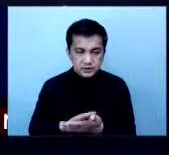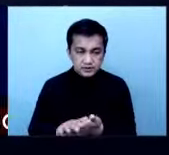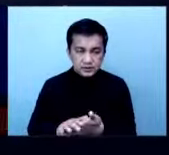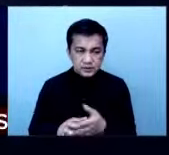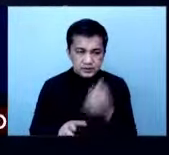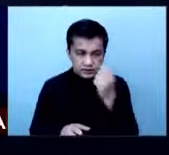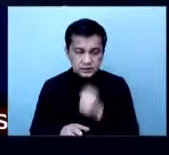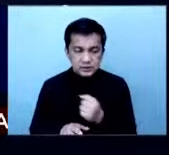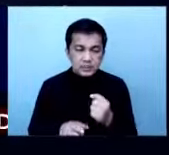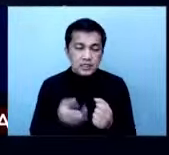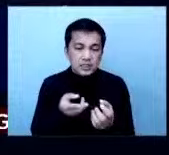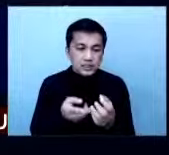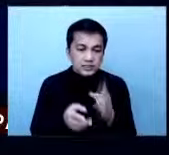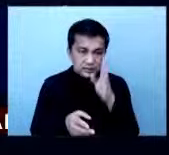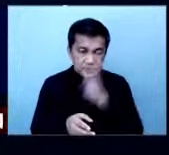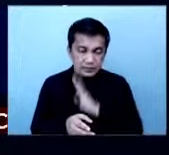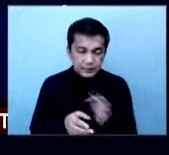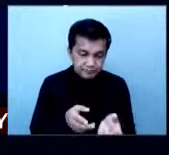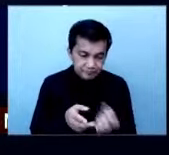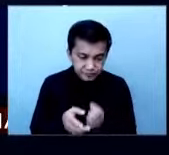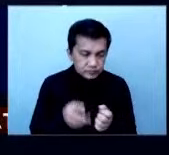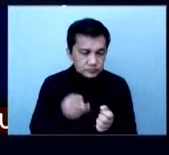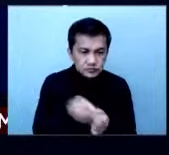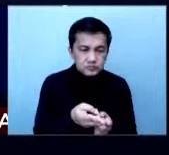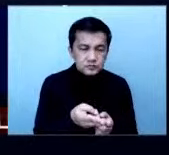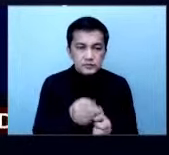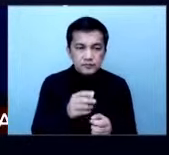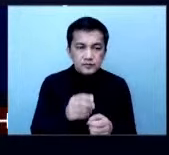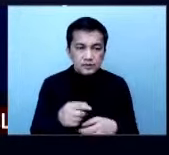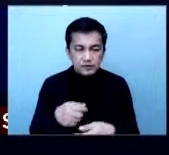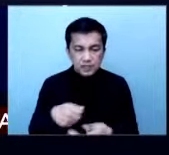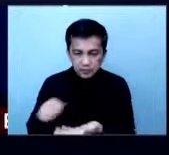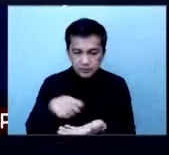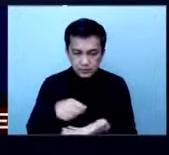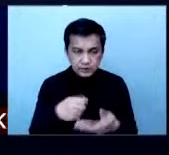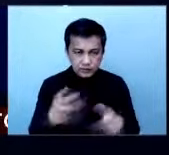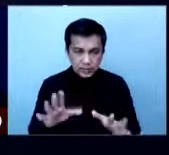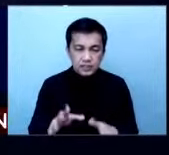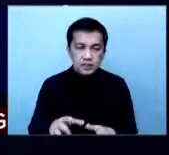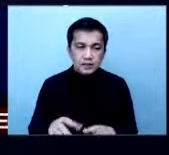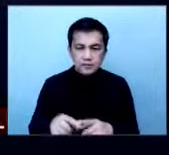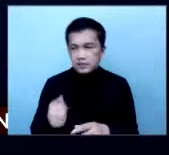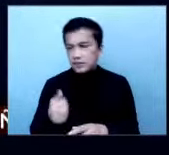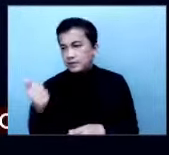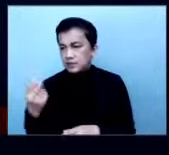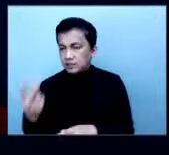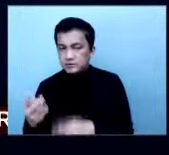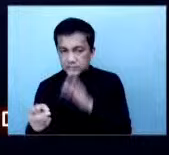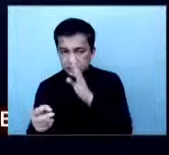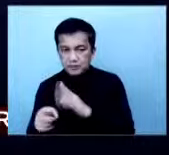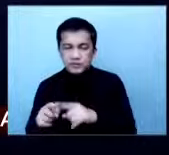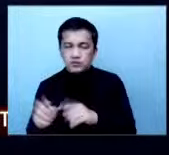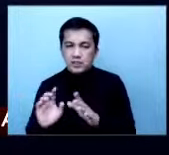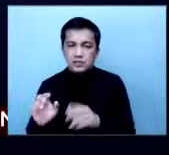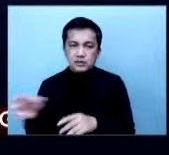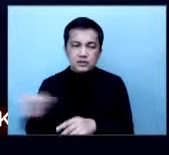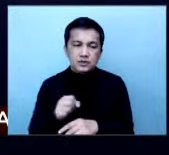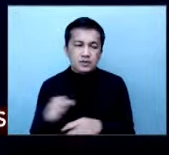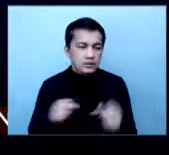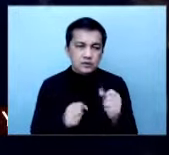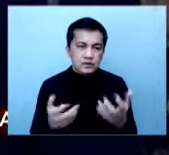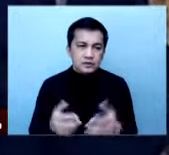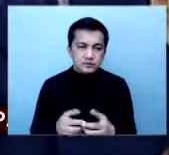nicho may dalawang NSO pa raw na binutas sa sementeryo Pero wala namang nakuha para maiwasan ang